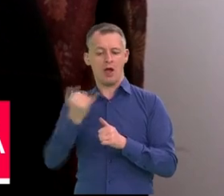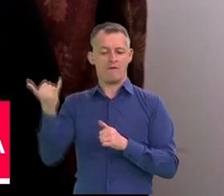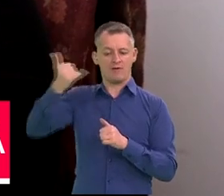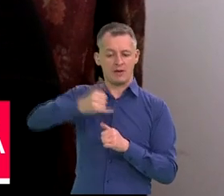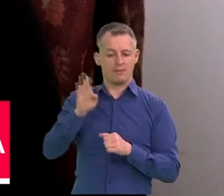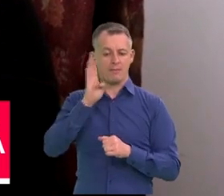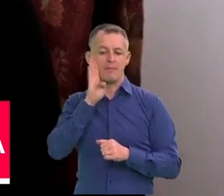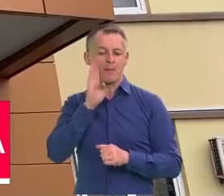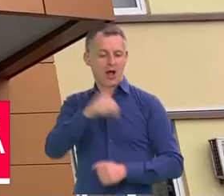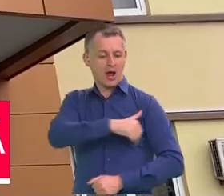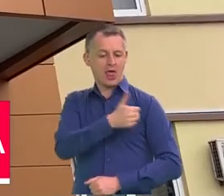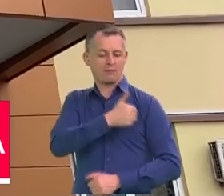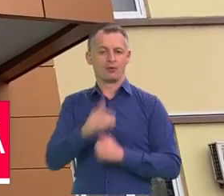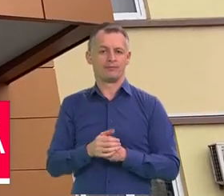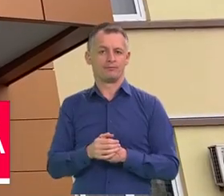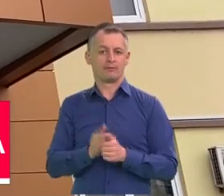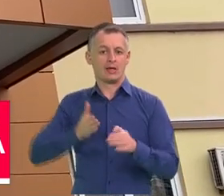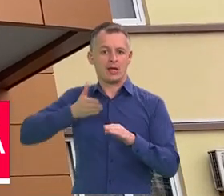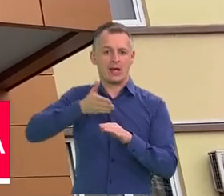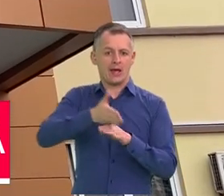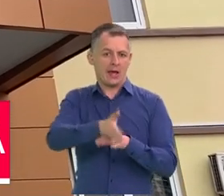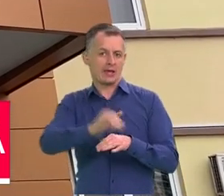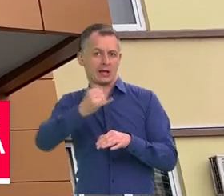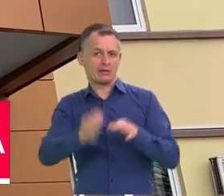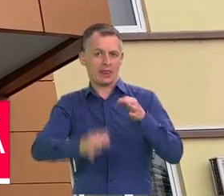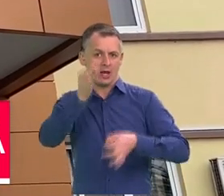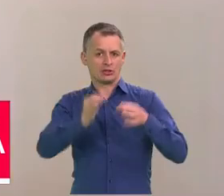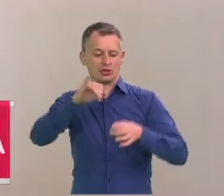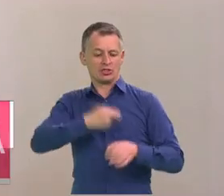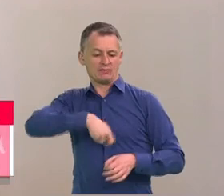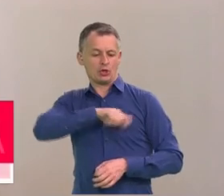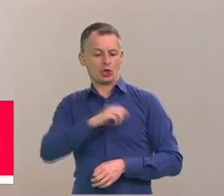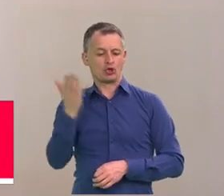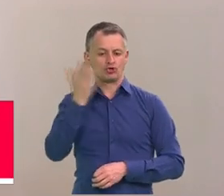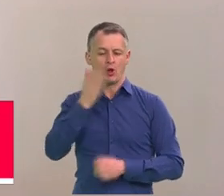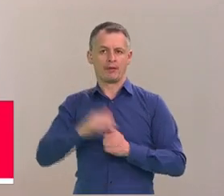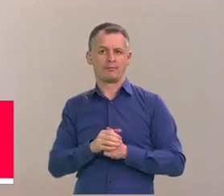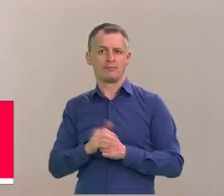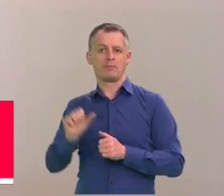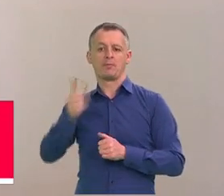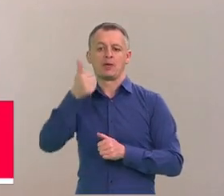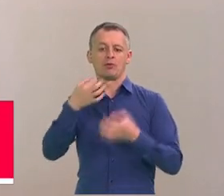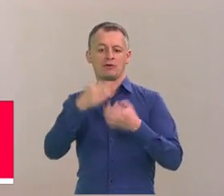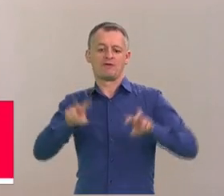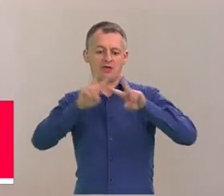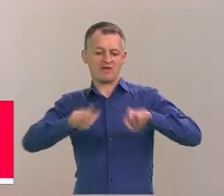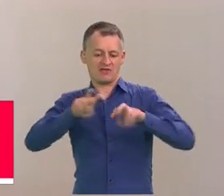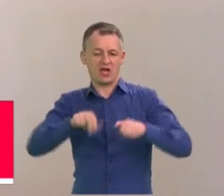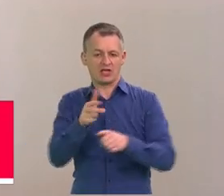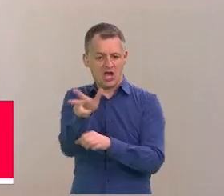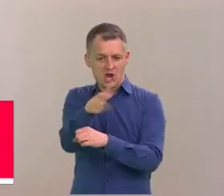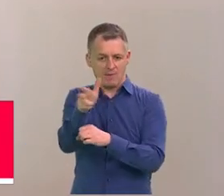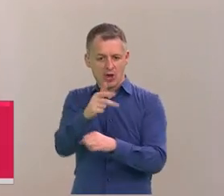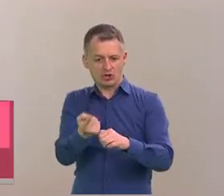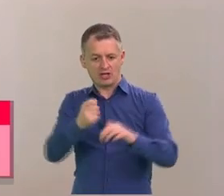mama elevului. Pe fir a intrat și inspectoratul școlar județean. În primul rând vor fi verificate imaginile din